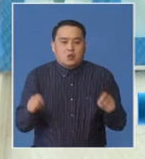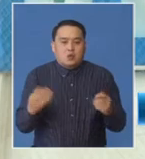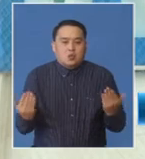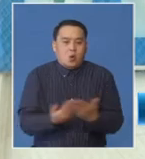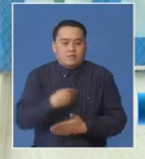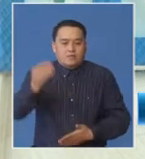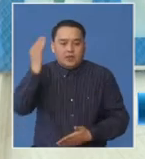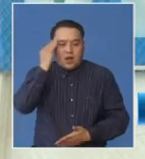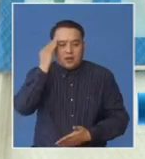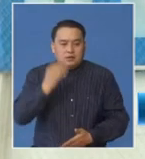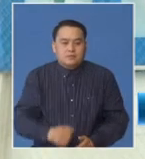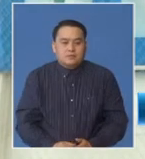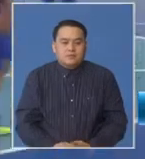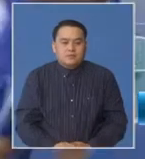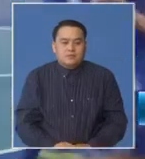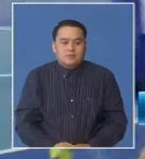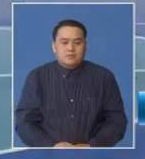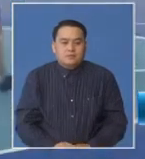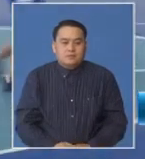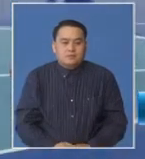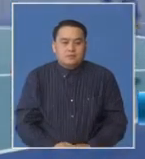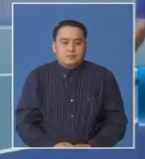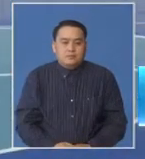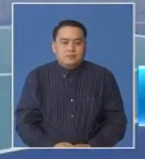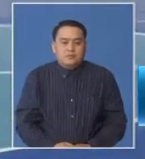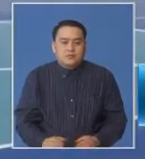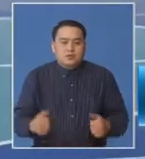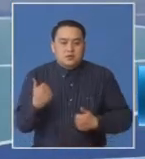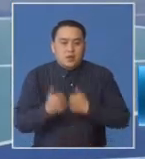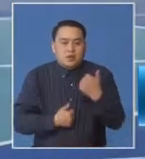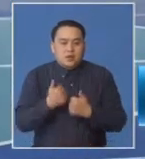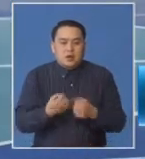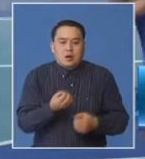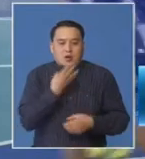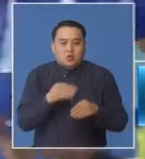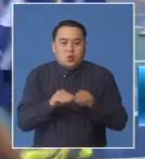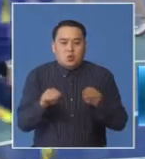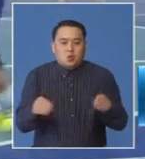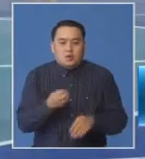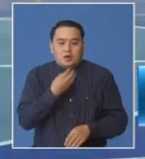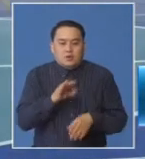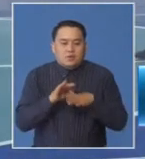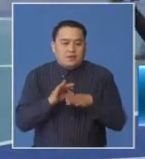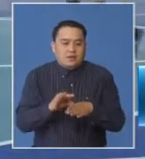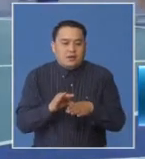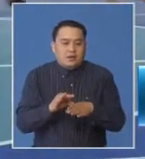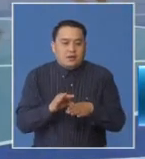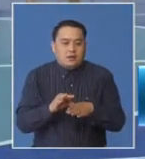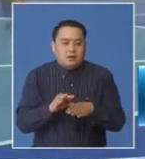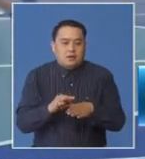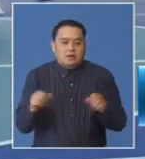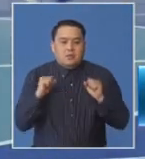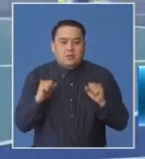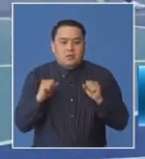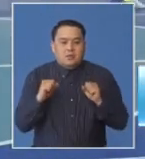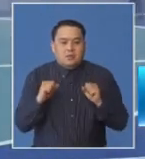талантам, говорит Айнур Мусапирова. Спартакиада «Спортфест» прошла на хорошем уровне. Все участвующие команды отнеслись к